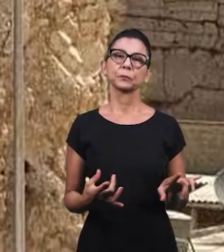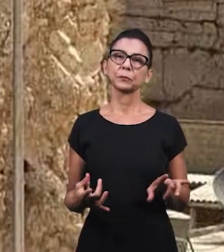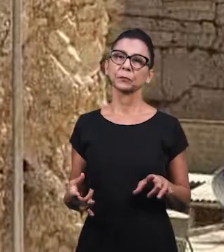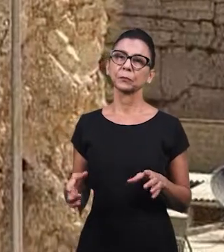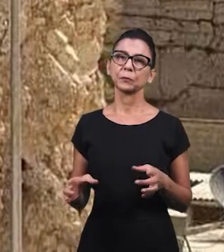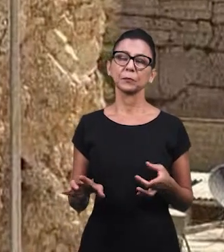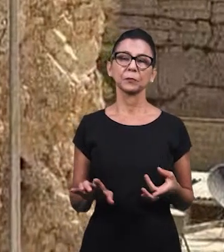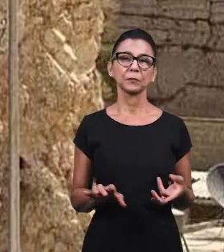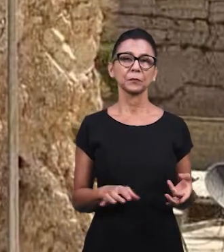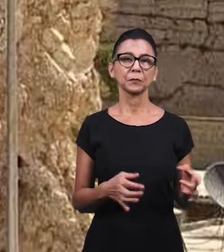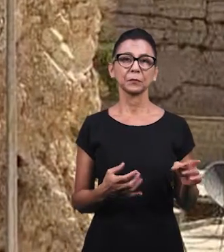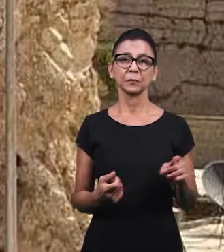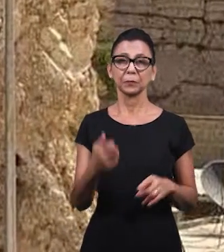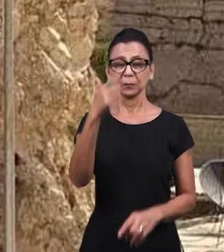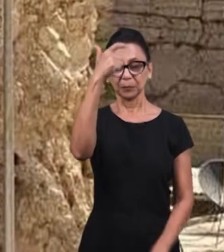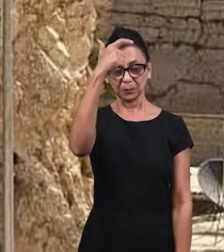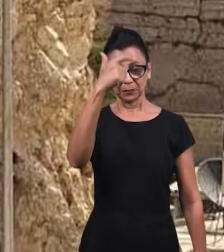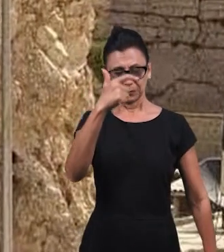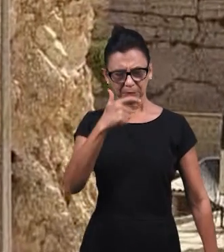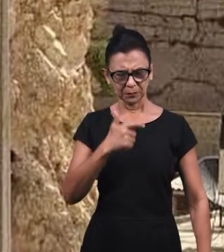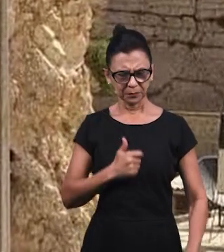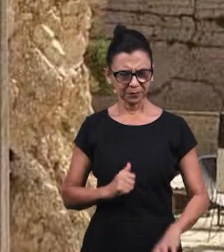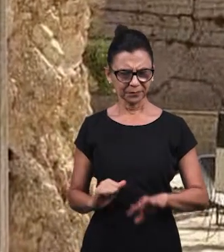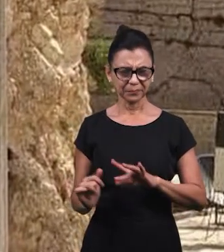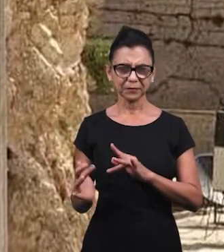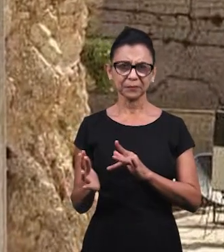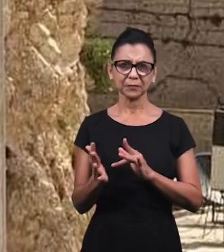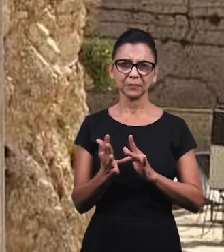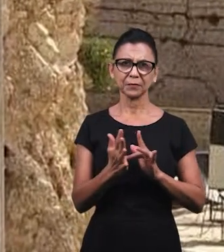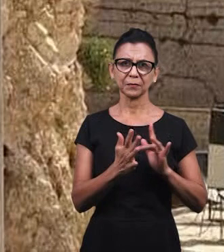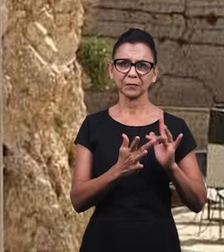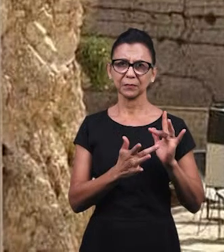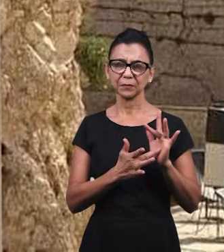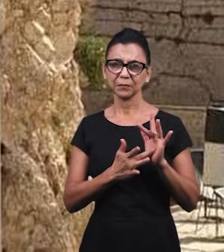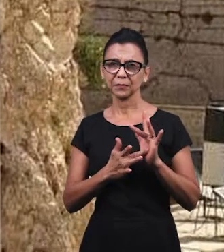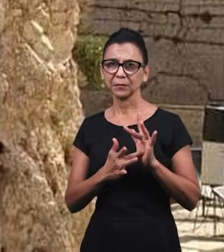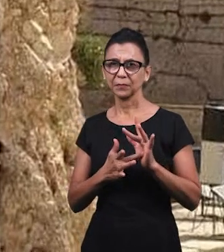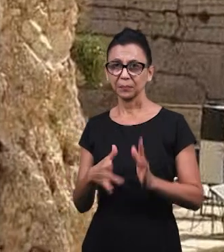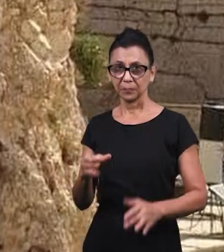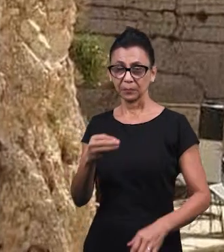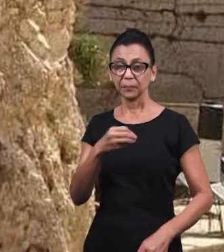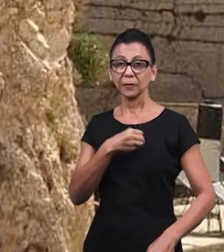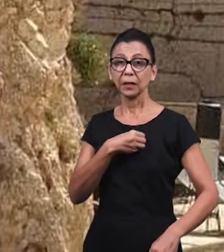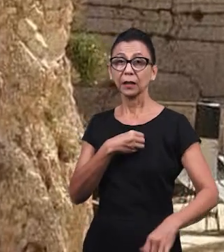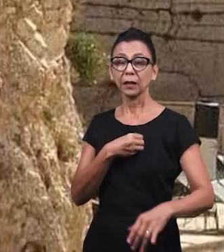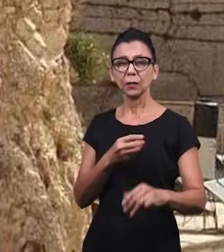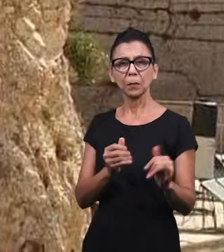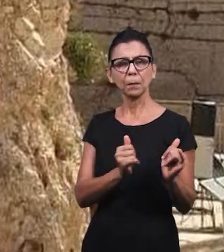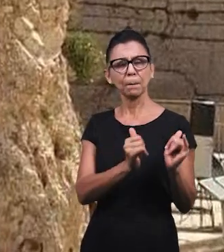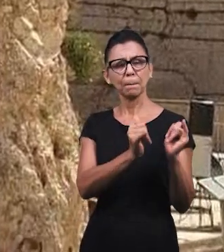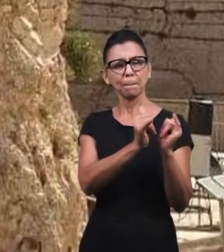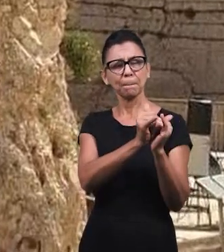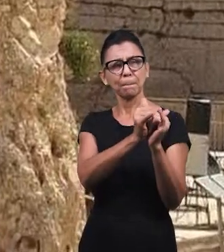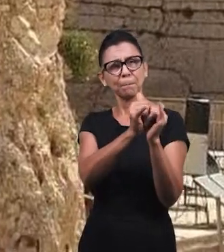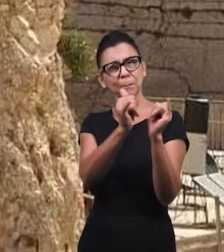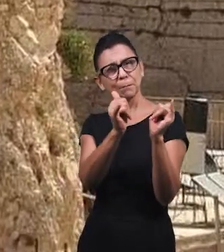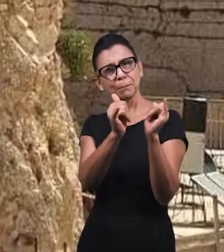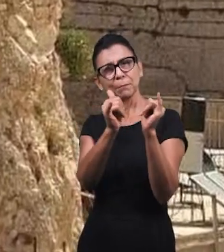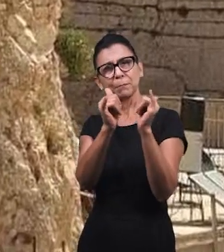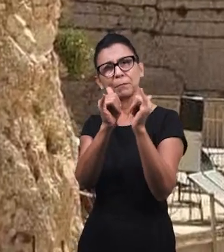Eu sou quem apaga tuas transgressões. Я